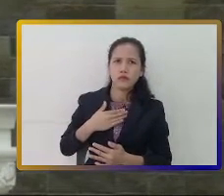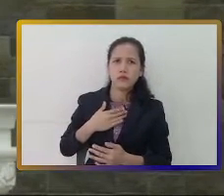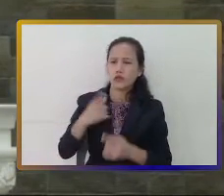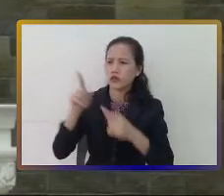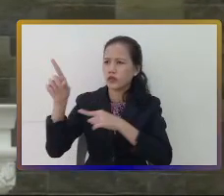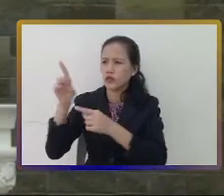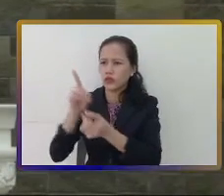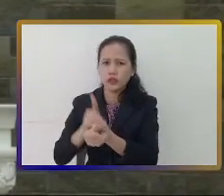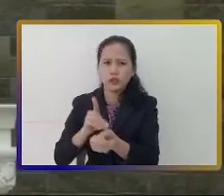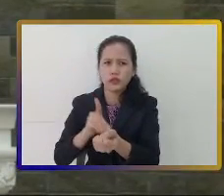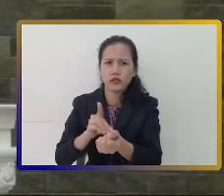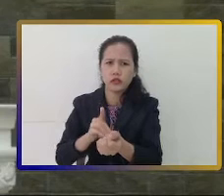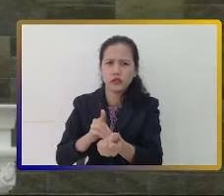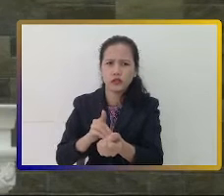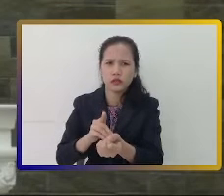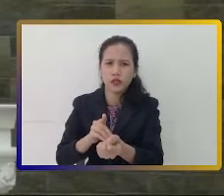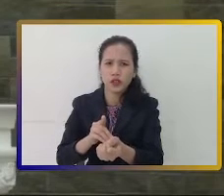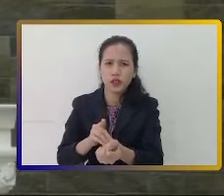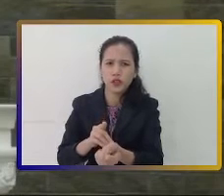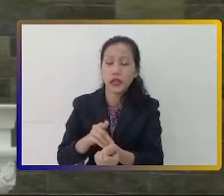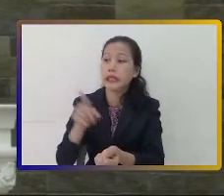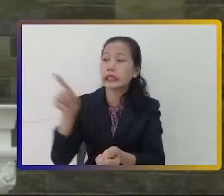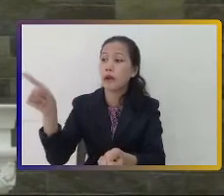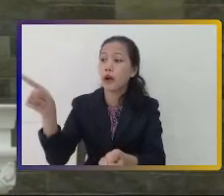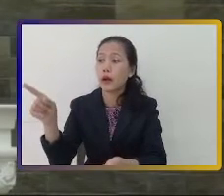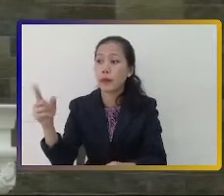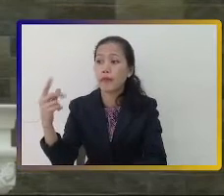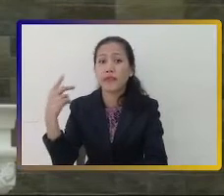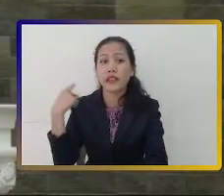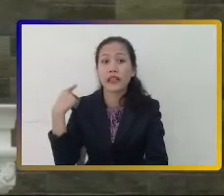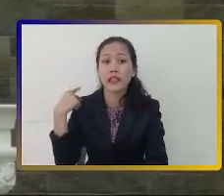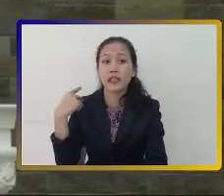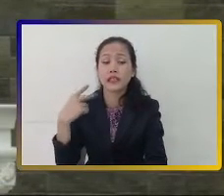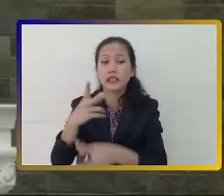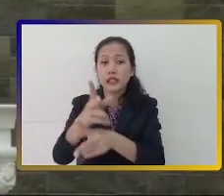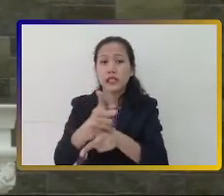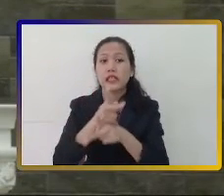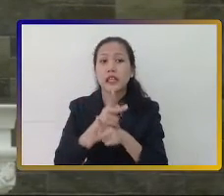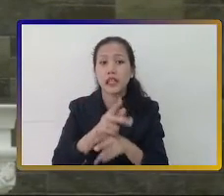doktor, magpa-swab test ka para malaman natin. Sabi ko, Dok,